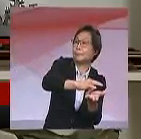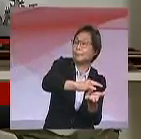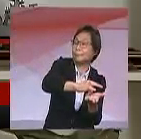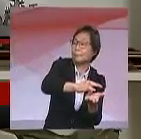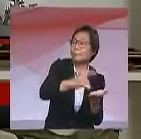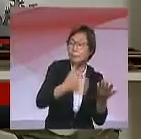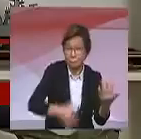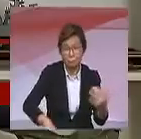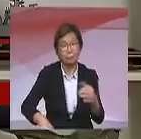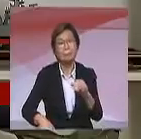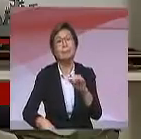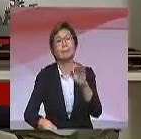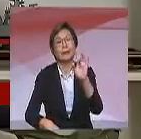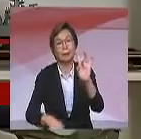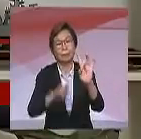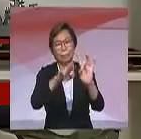itu, seramai